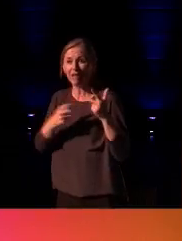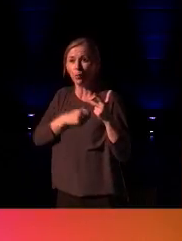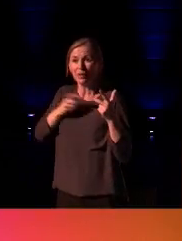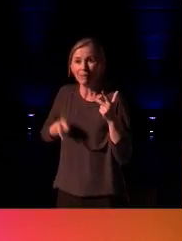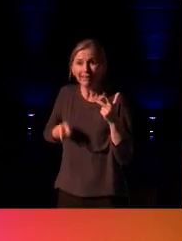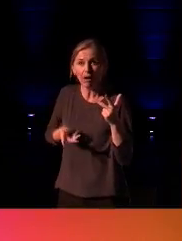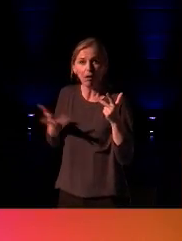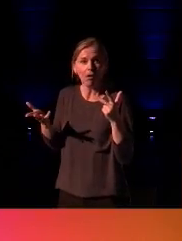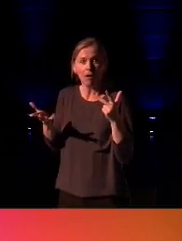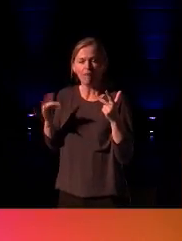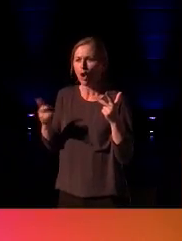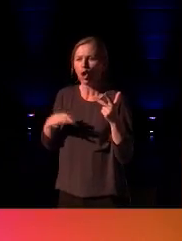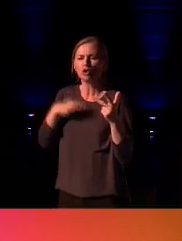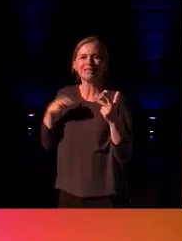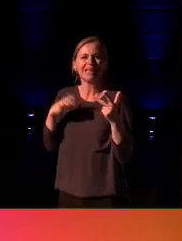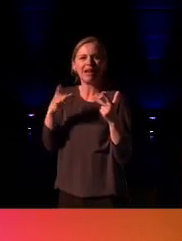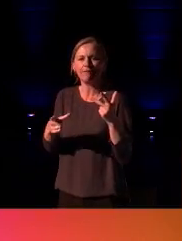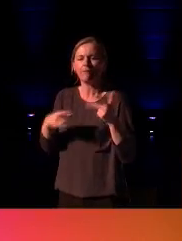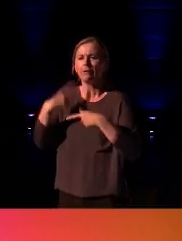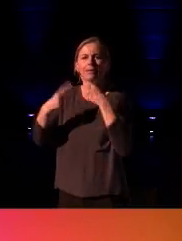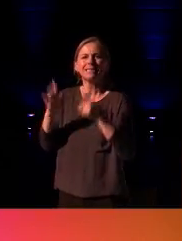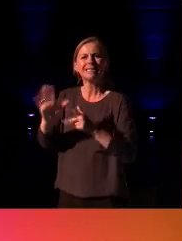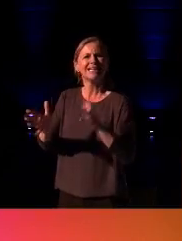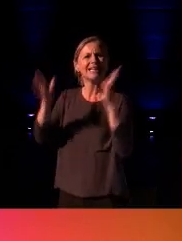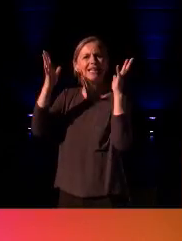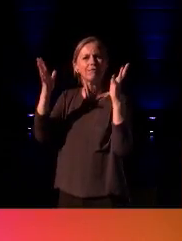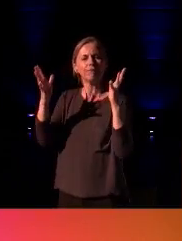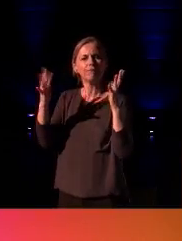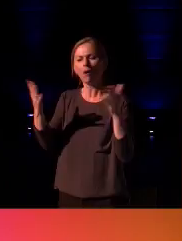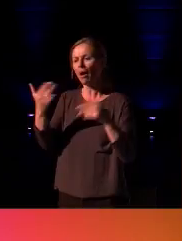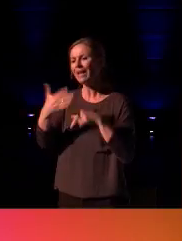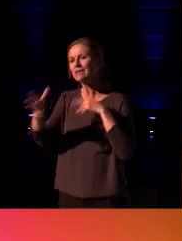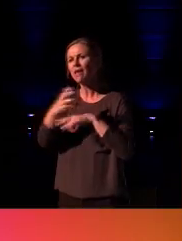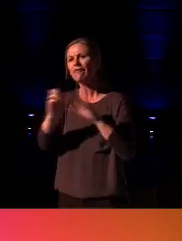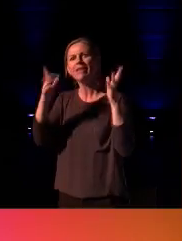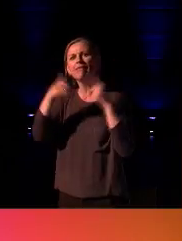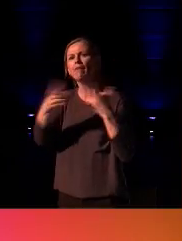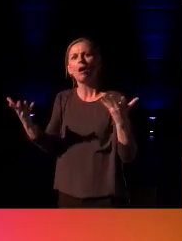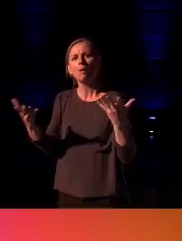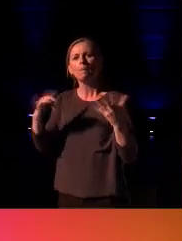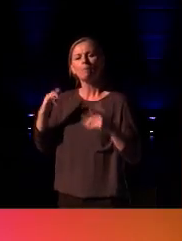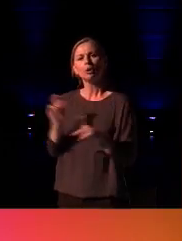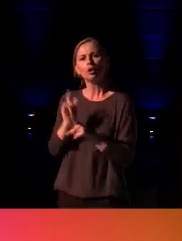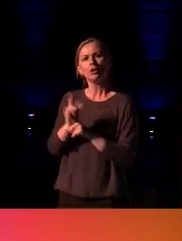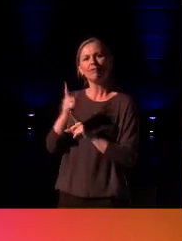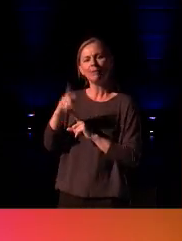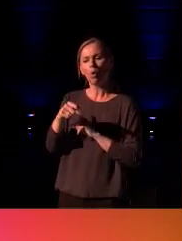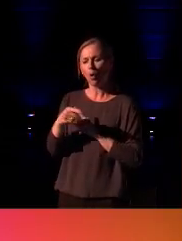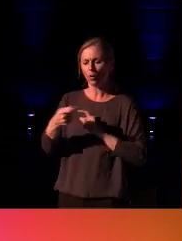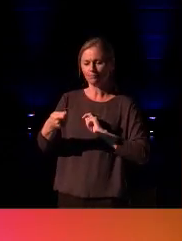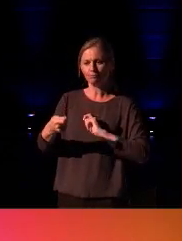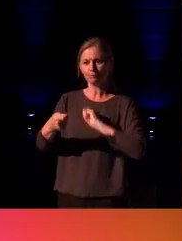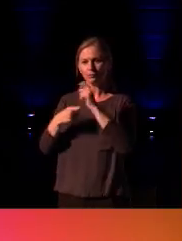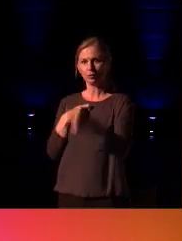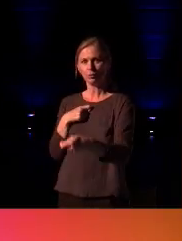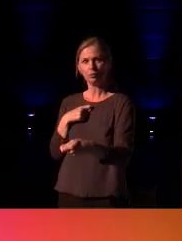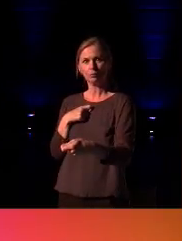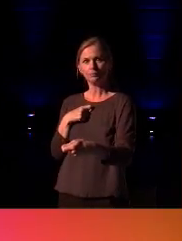hva ønsker de av sitt videre liv, eller det de har igjen av livet. Og da må vi rett og slett snu,